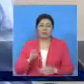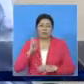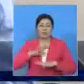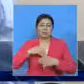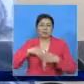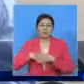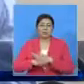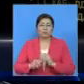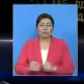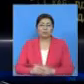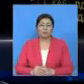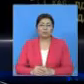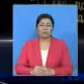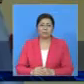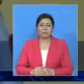шығарылды.